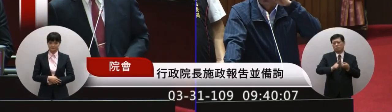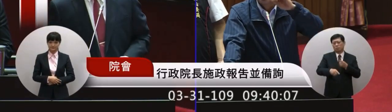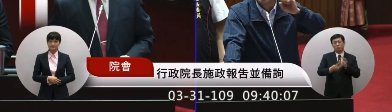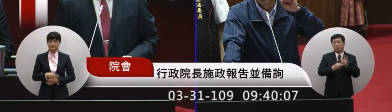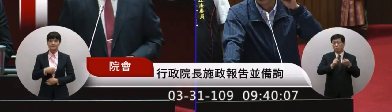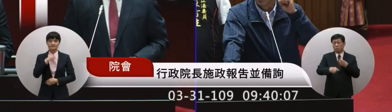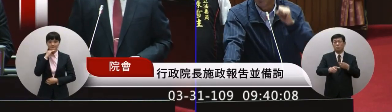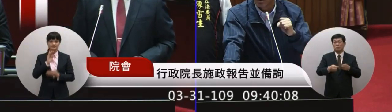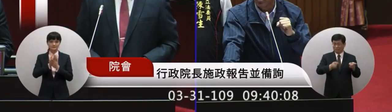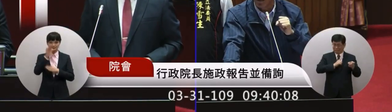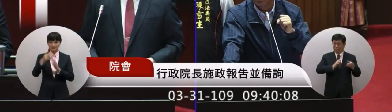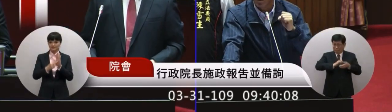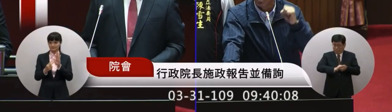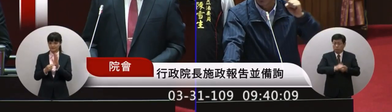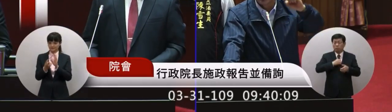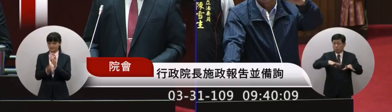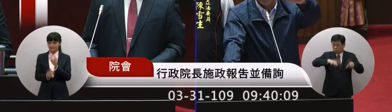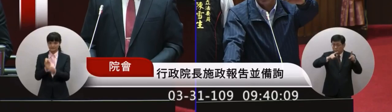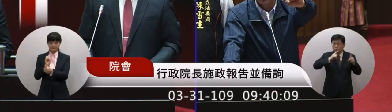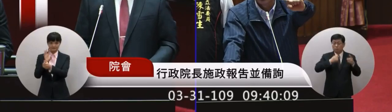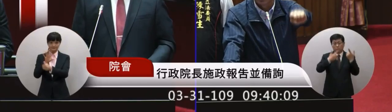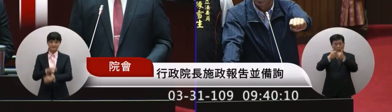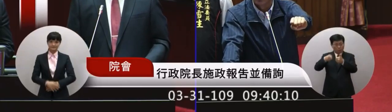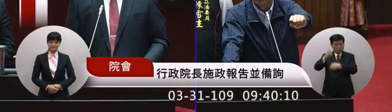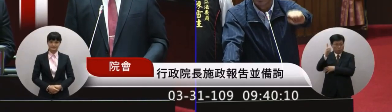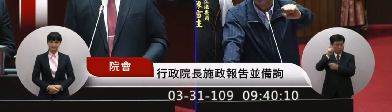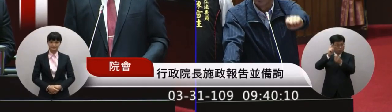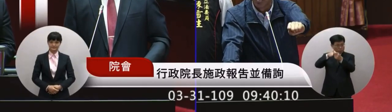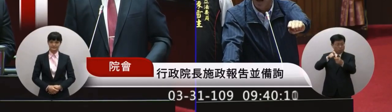我干嘛你？就是说你必须要，你要为了要达成